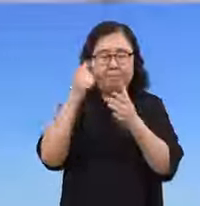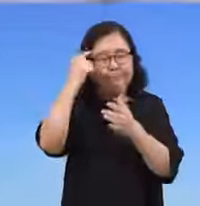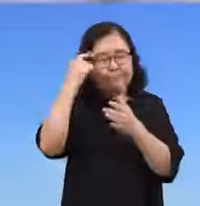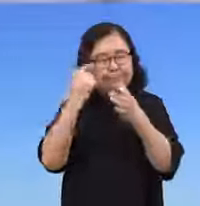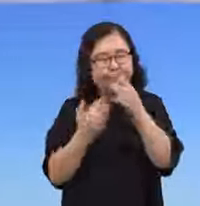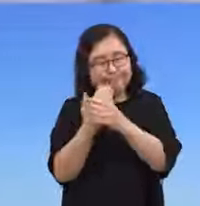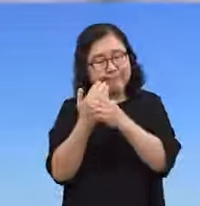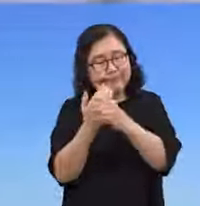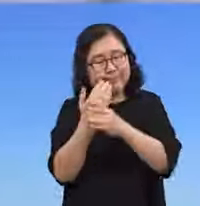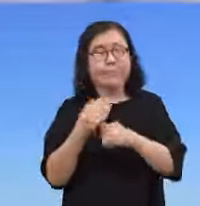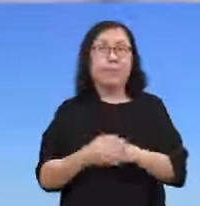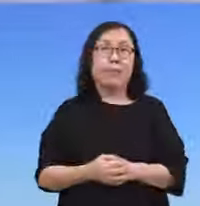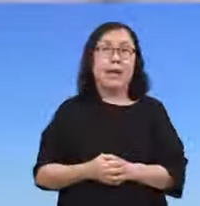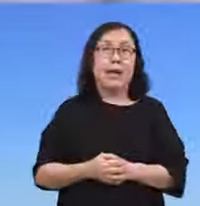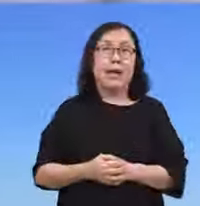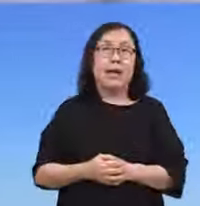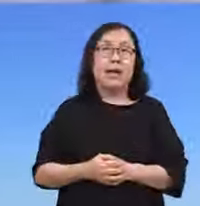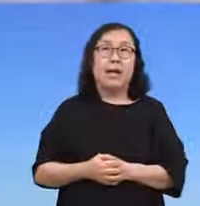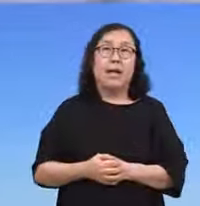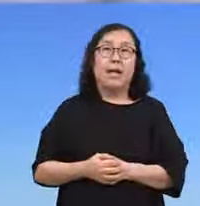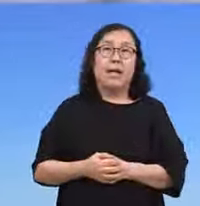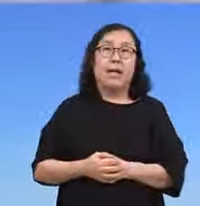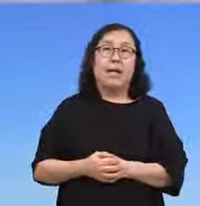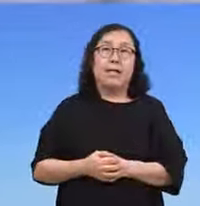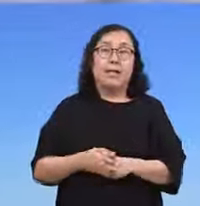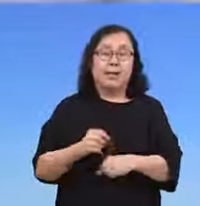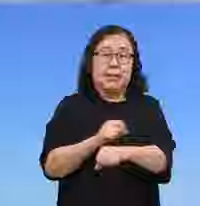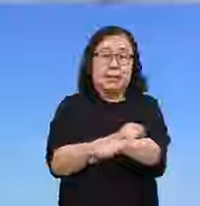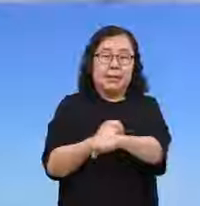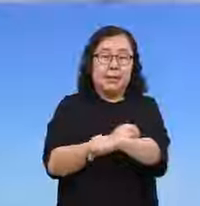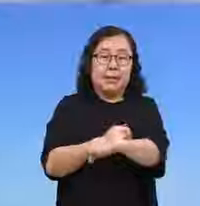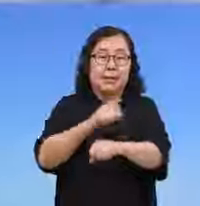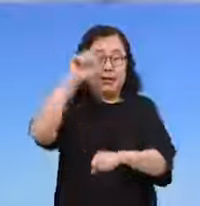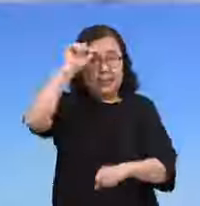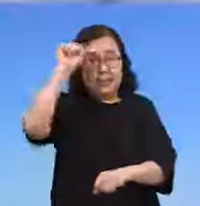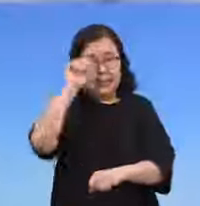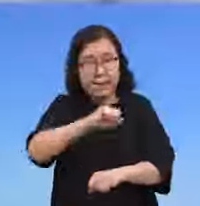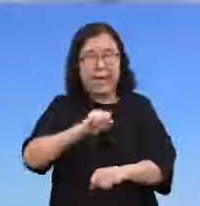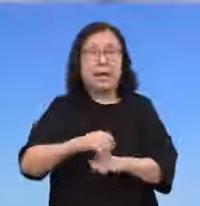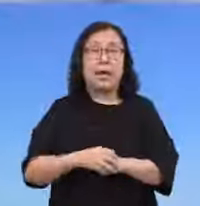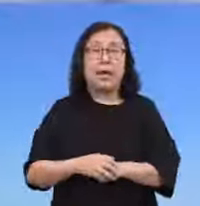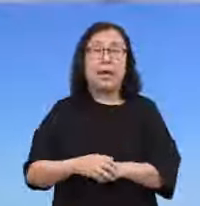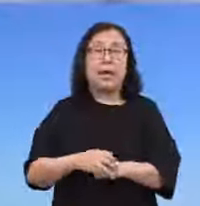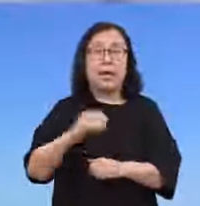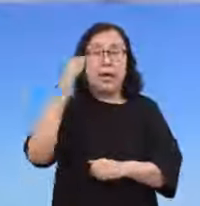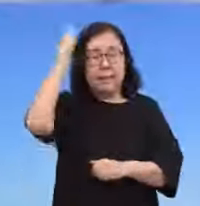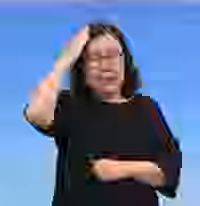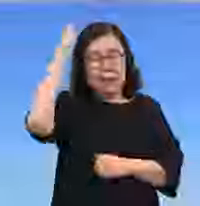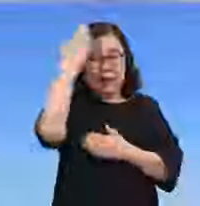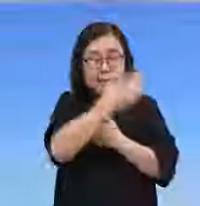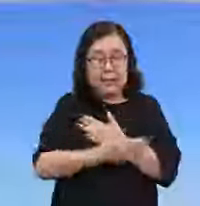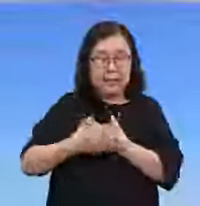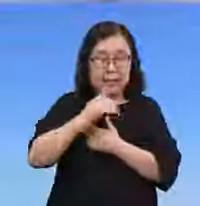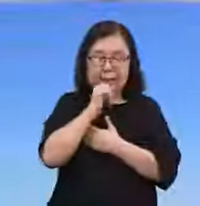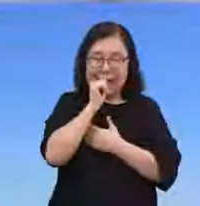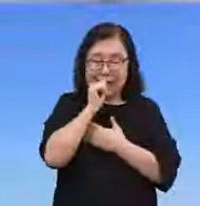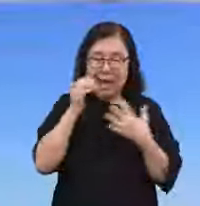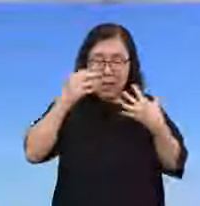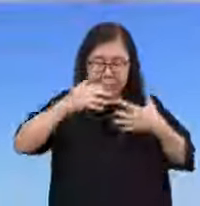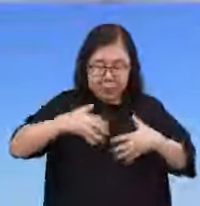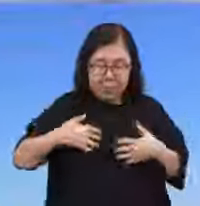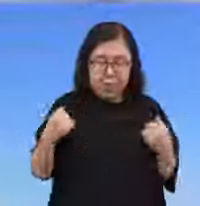오늘 설교의 총 마무리 찬양, 이번 특세 하나님 앞에 전신갑주를